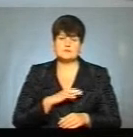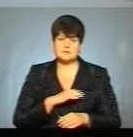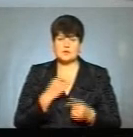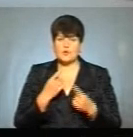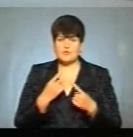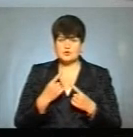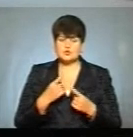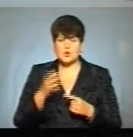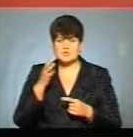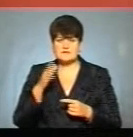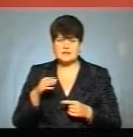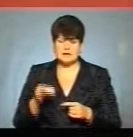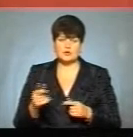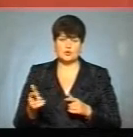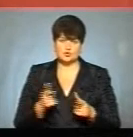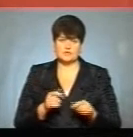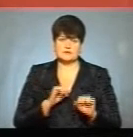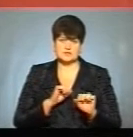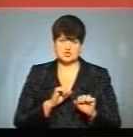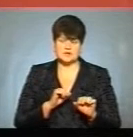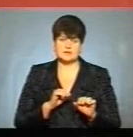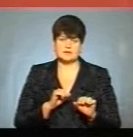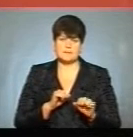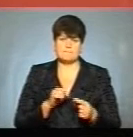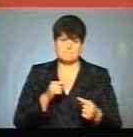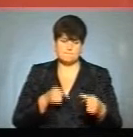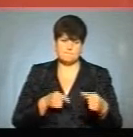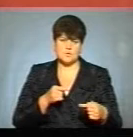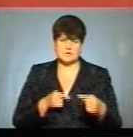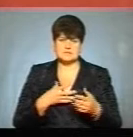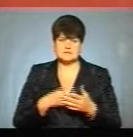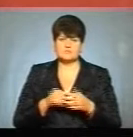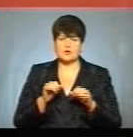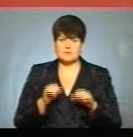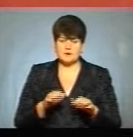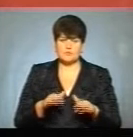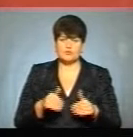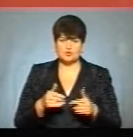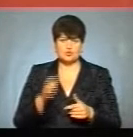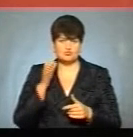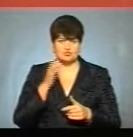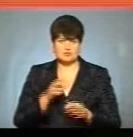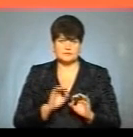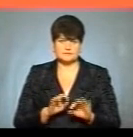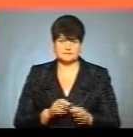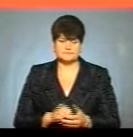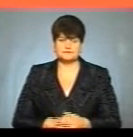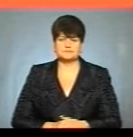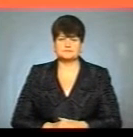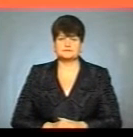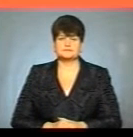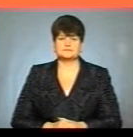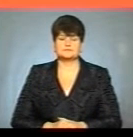кажуть, що освітяни готові і далі відстоювати протестами власні права. Я пропоную ще зараз послухати коментар невеличкий.